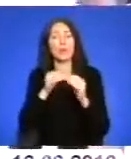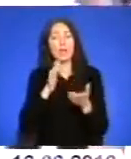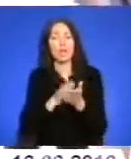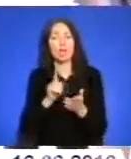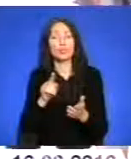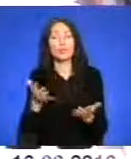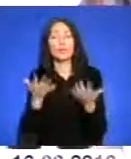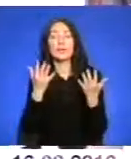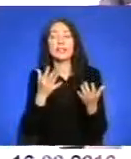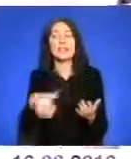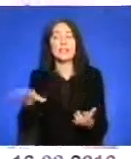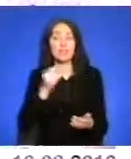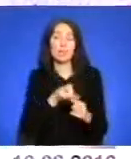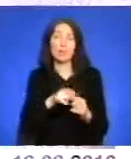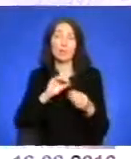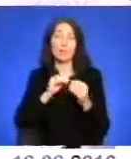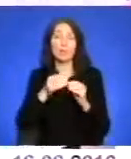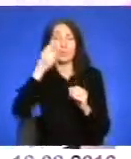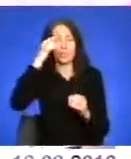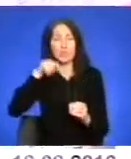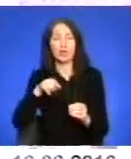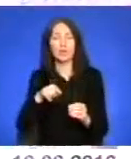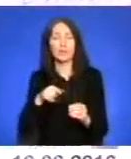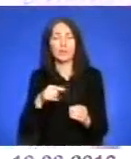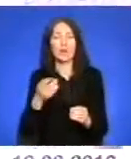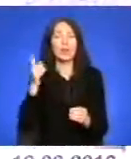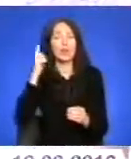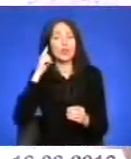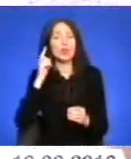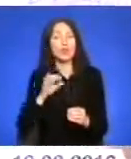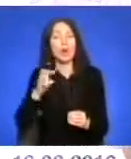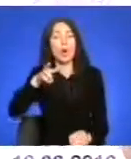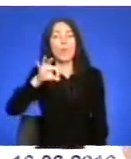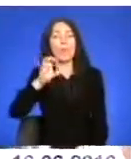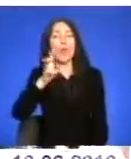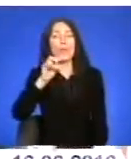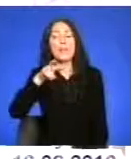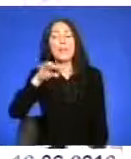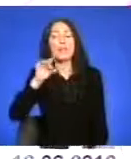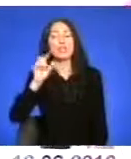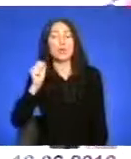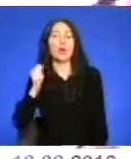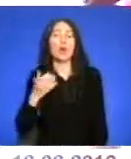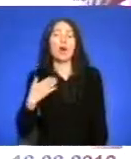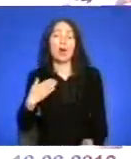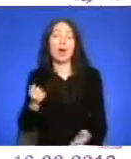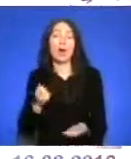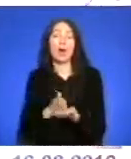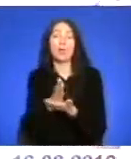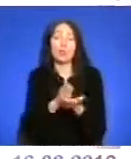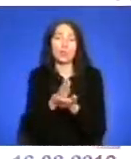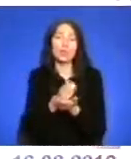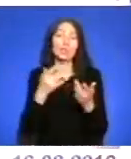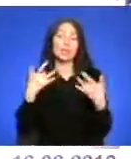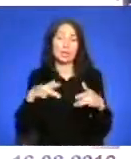що, виявляється, не всі про цю проблему знають. От вони чують про мобілізованих, ага, вони прослужили, їх звільнили, все добре.